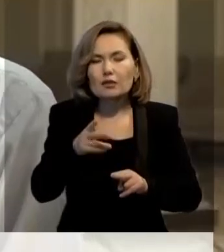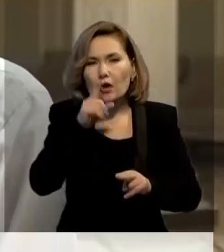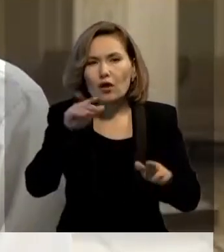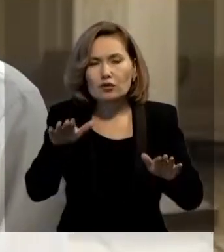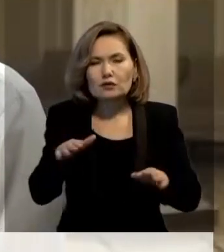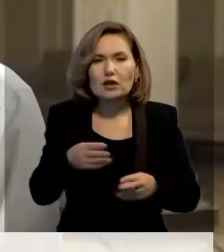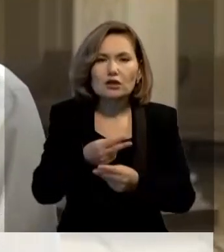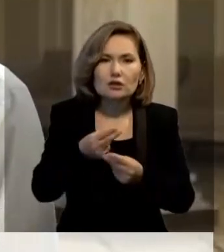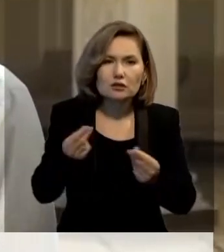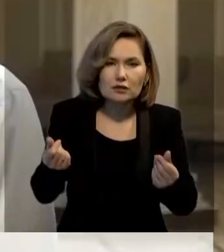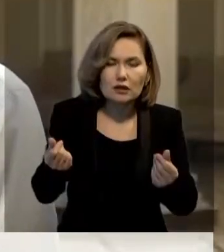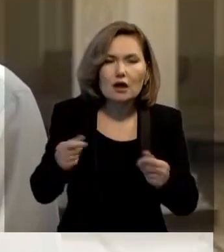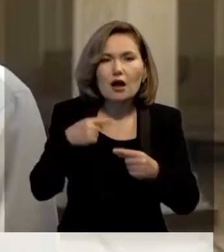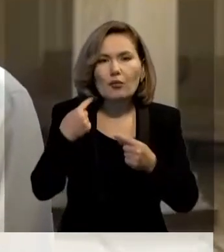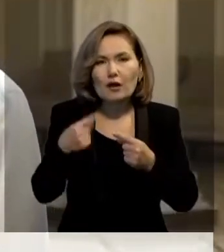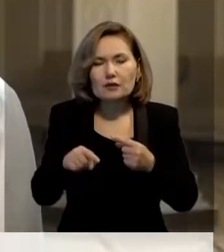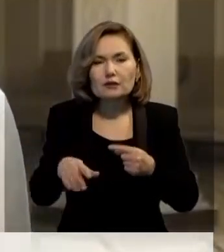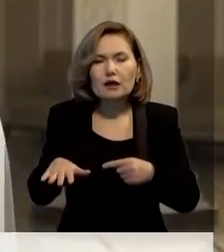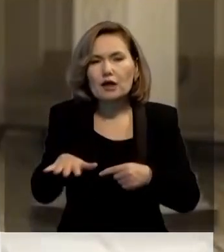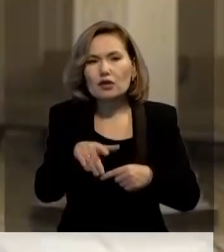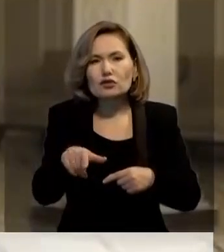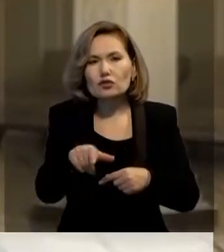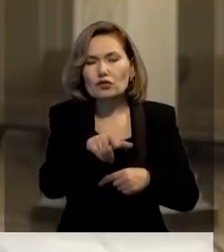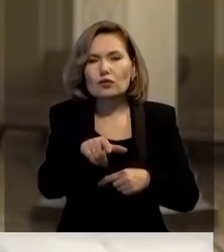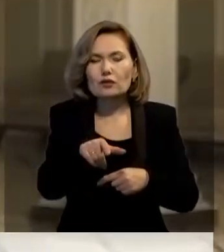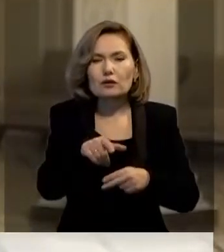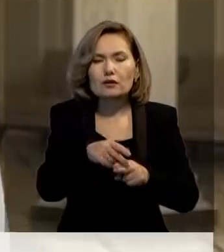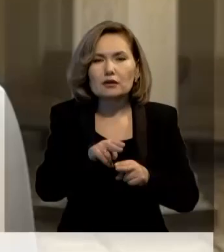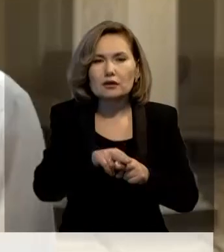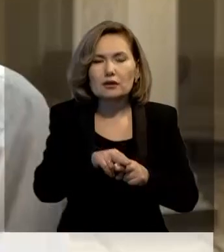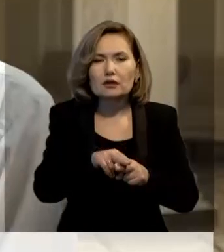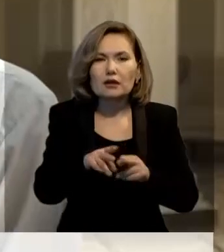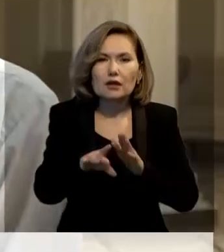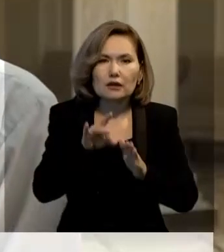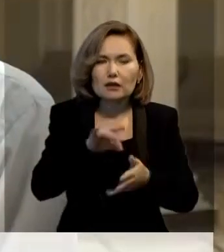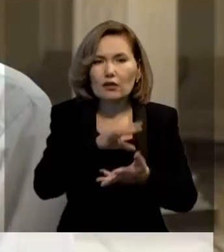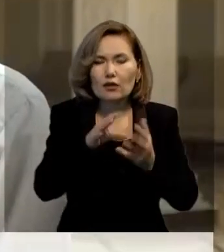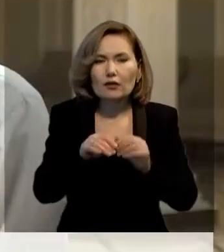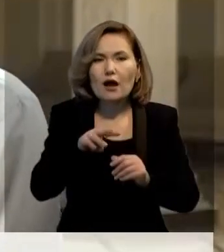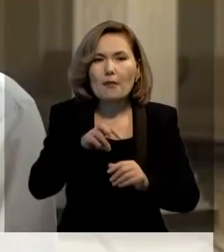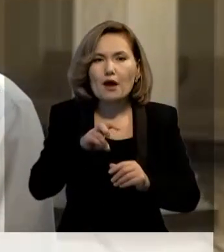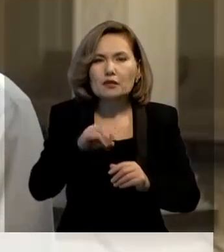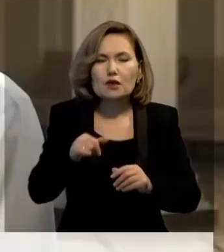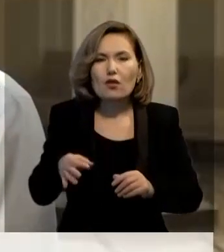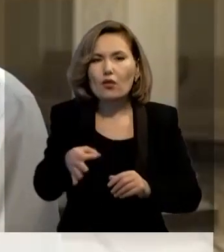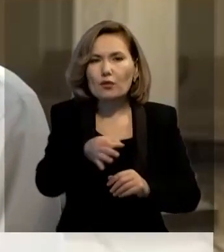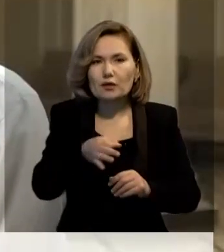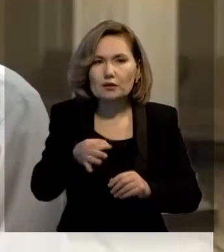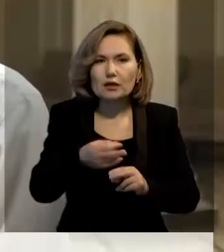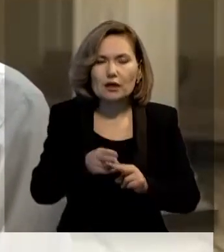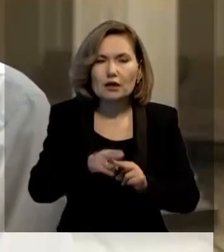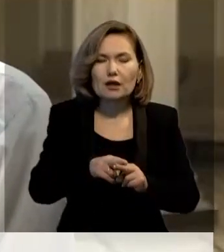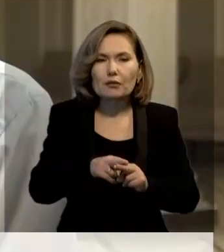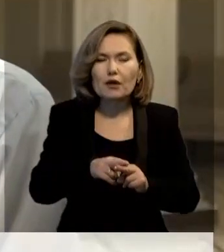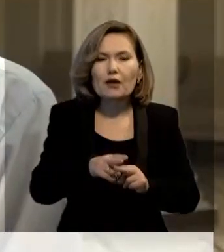жоқ болып кетіп жатады, мысалы басқа жол таңдап жатады. Егер де біздің Маңғыстау облысын алатын болсақ,